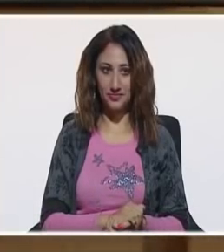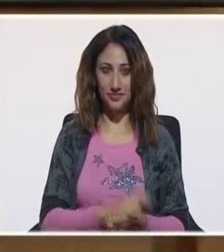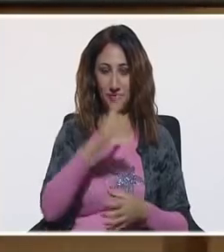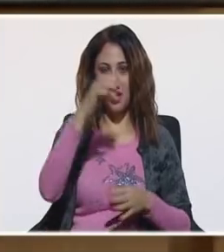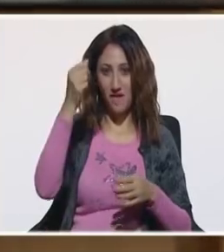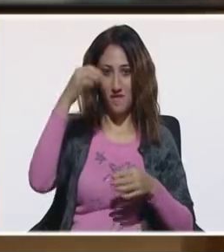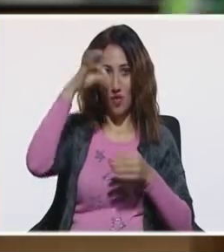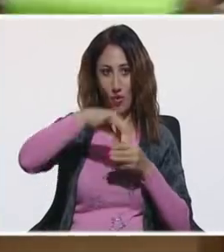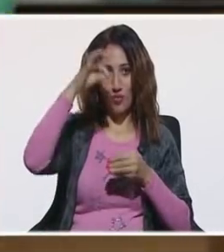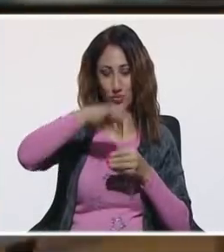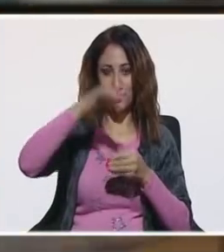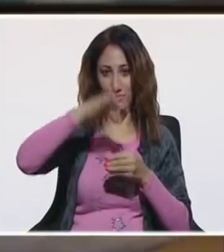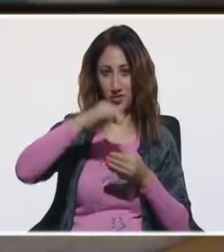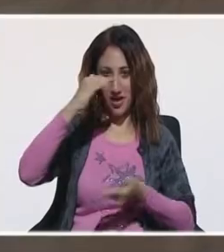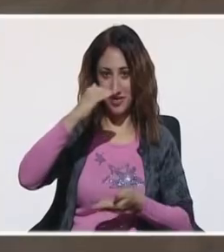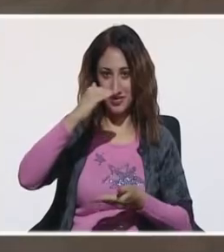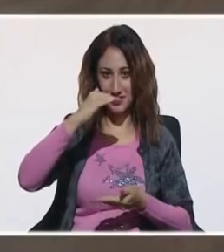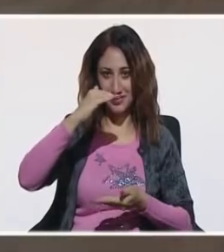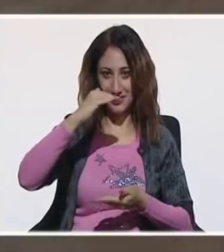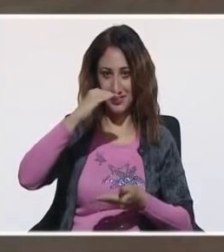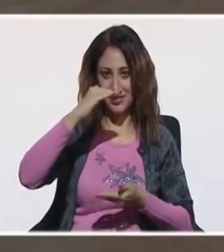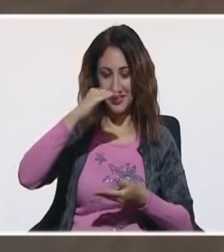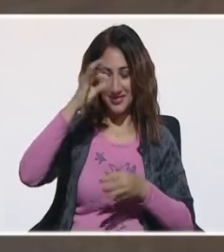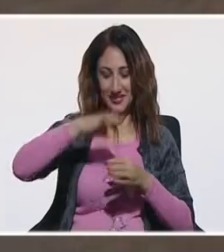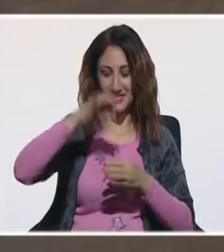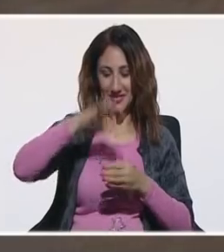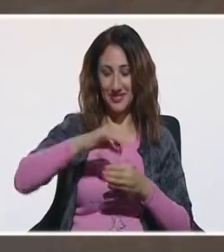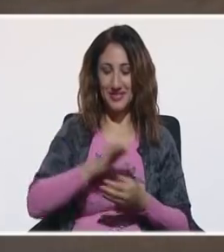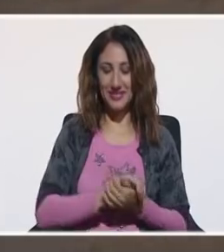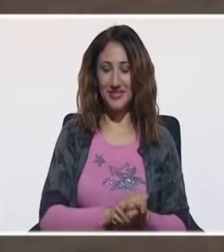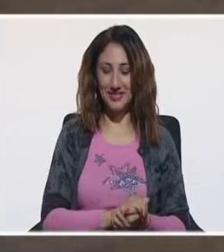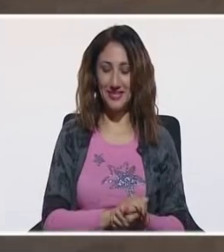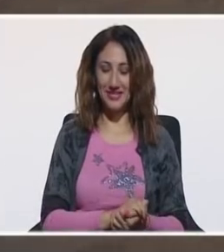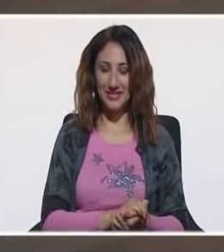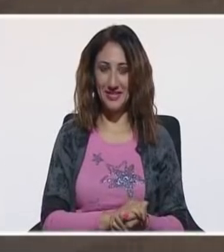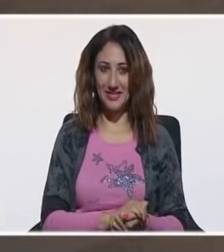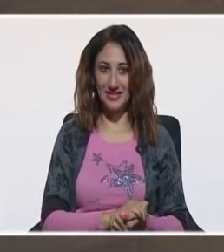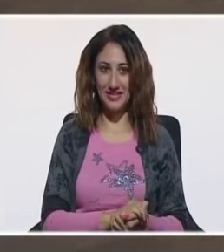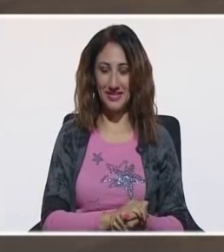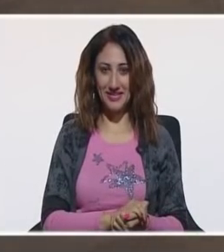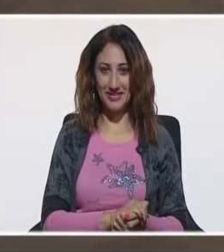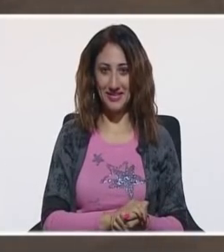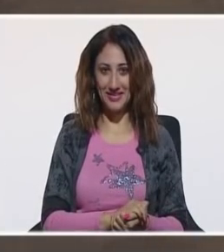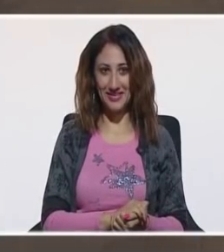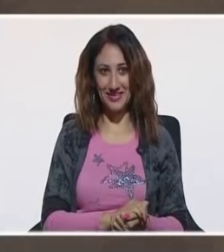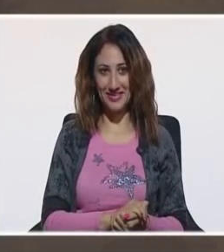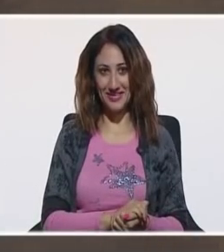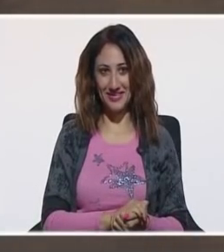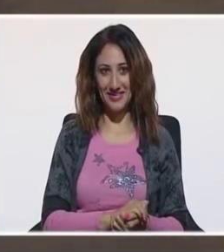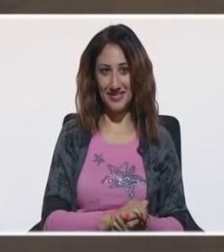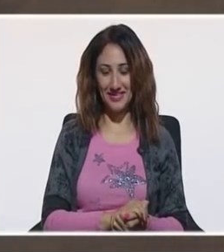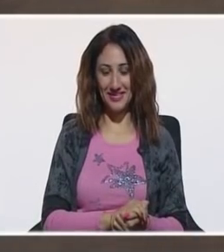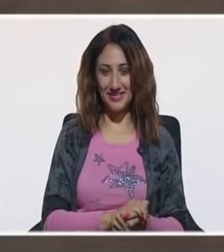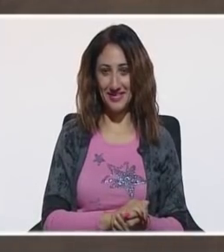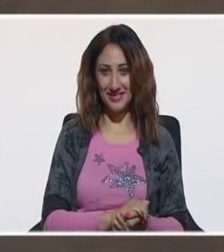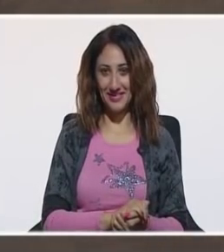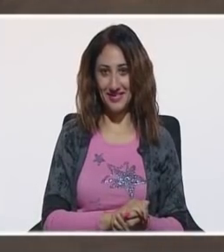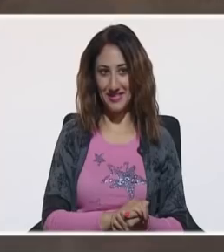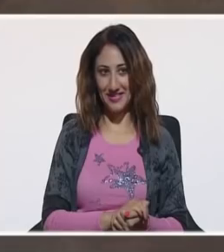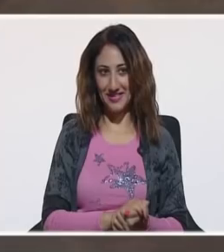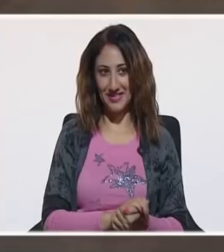حصاله بتاعتك طبعا انت عارفه باين عليها صح حصاله لكن انت يعني ضحكت شفتها ضحكت